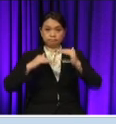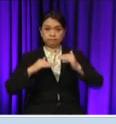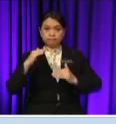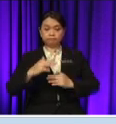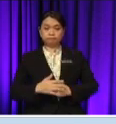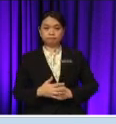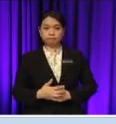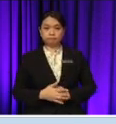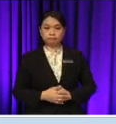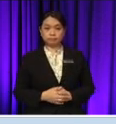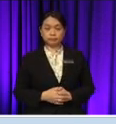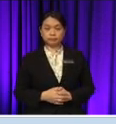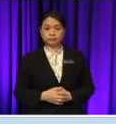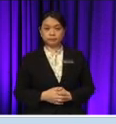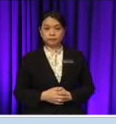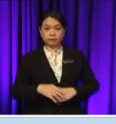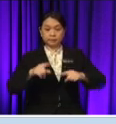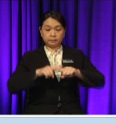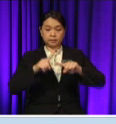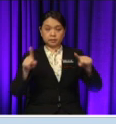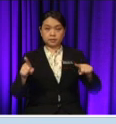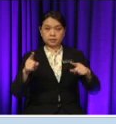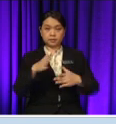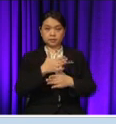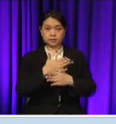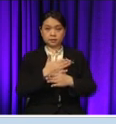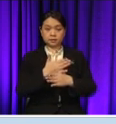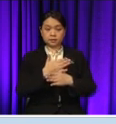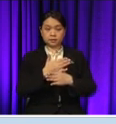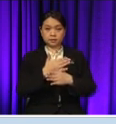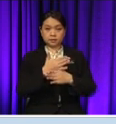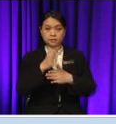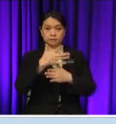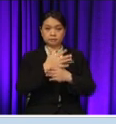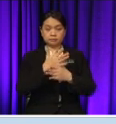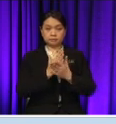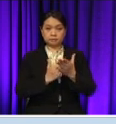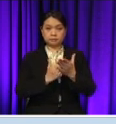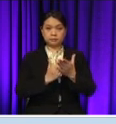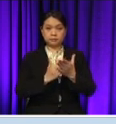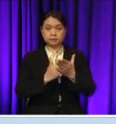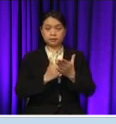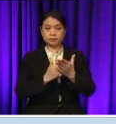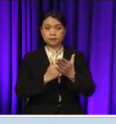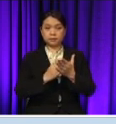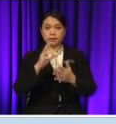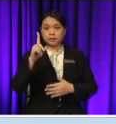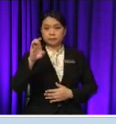yaitu perbedaan diantara bagian debit dan bagian kredit